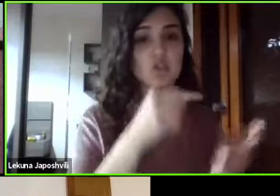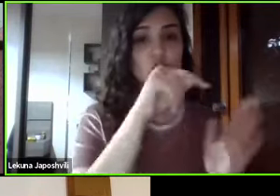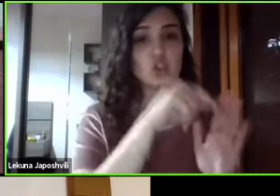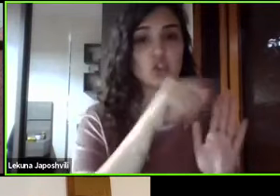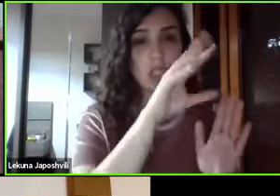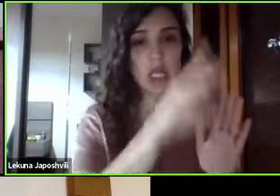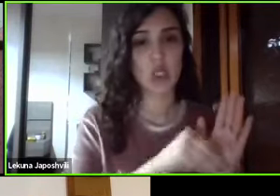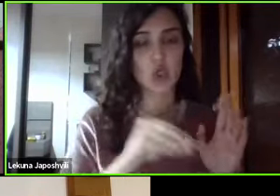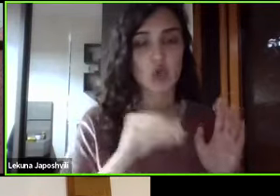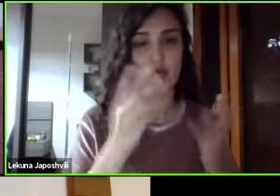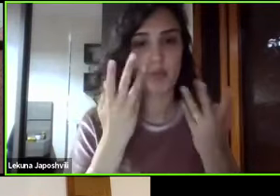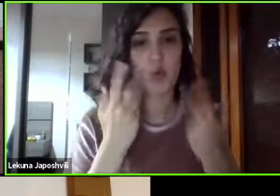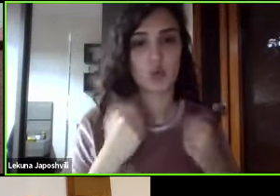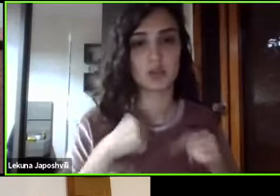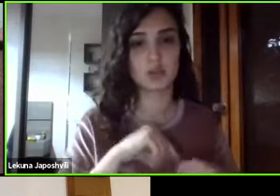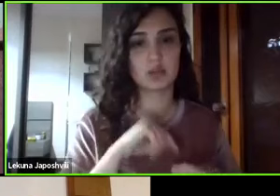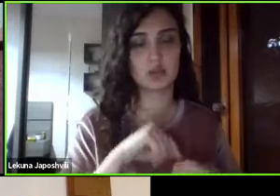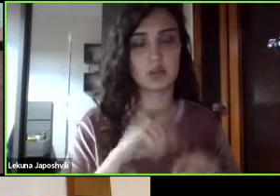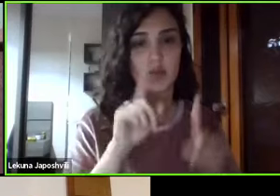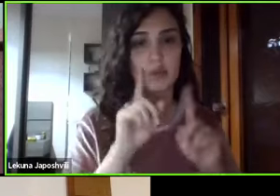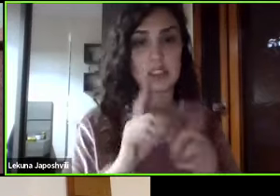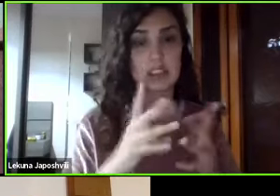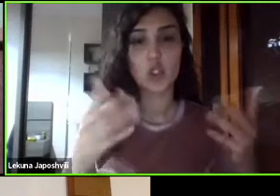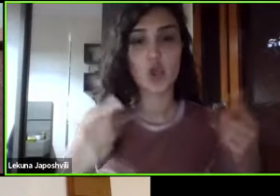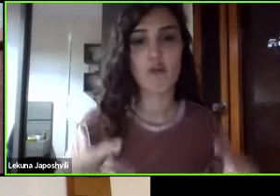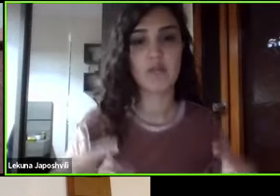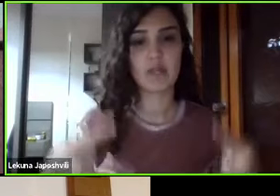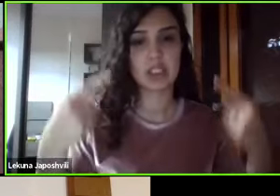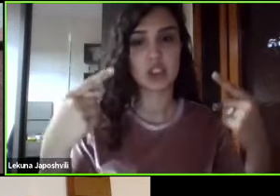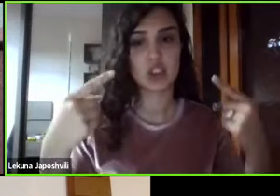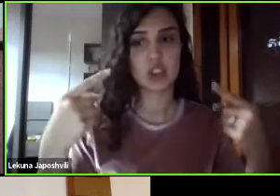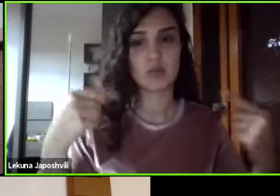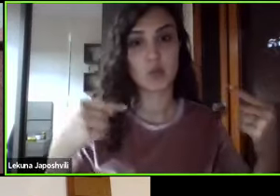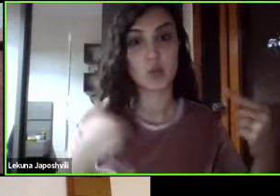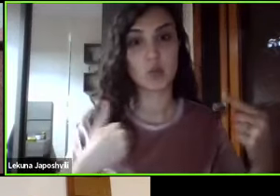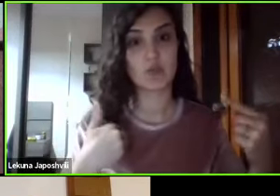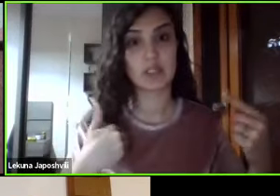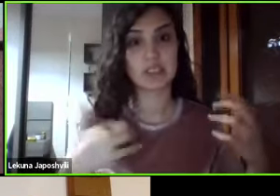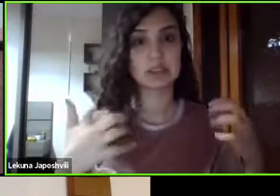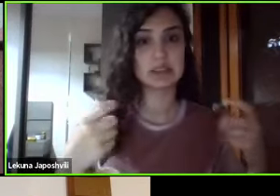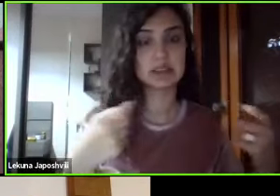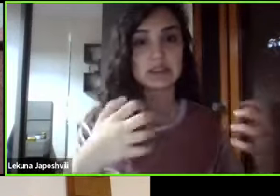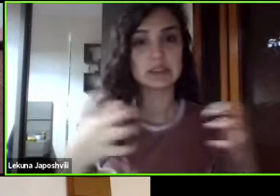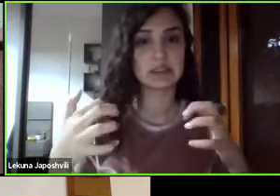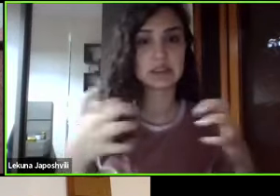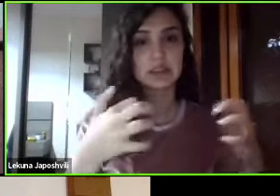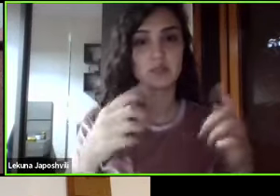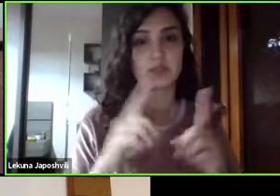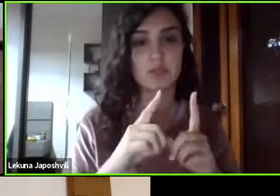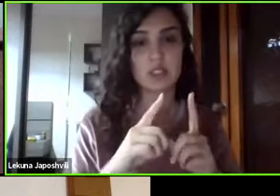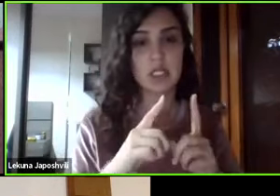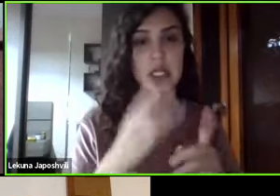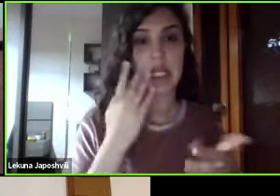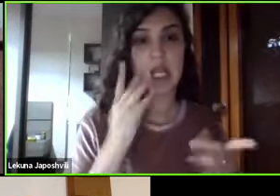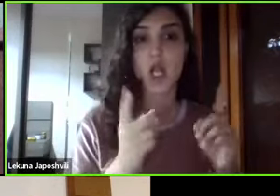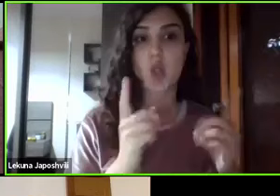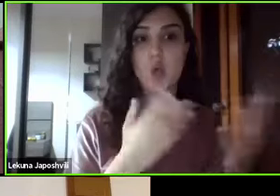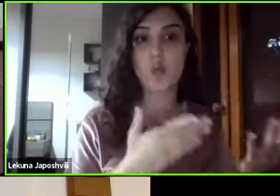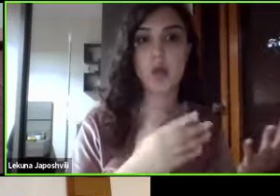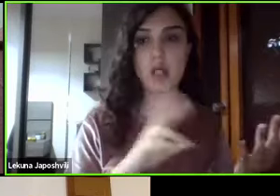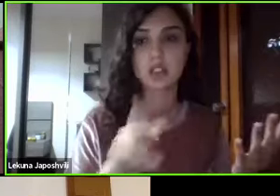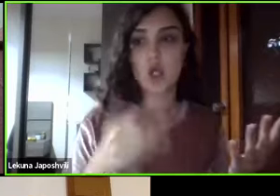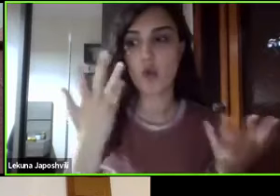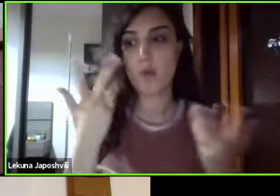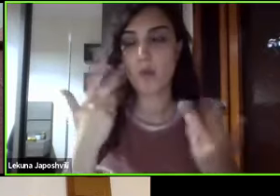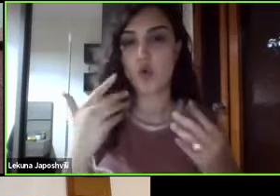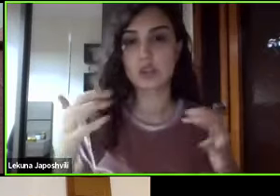ხანდახან ძალიან დიდ კონფლიქტში მოდის ხოლმე ანუ სურვილი მშობლის რეალობა და ბავშვის კომფორტი